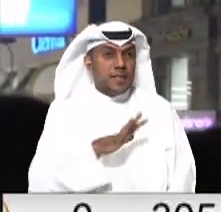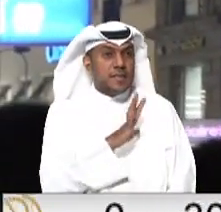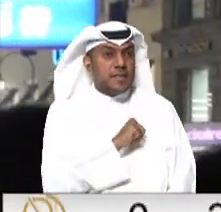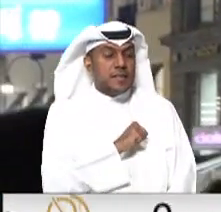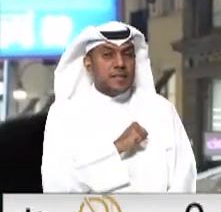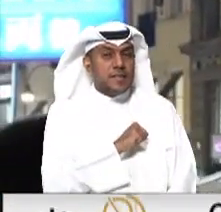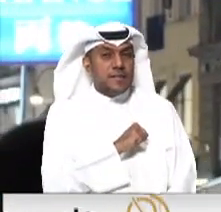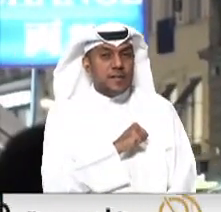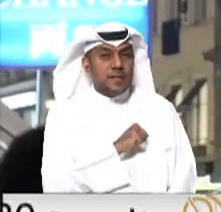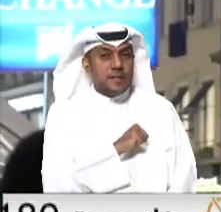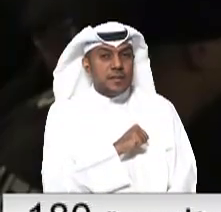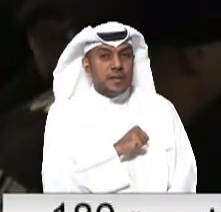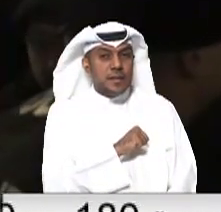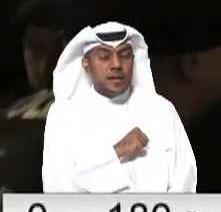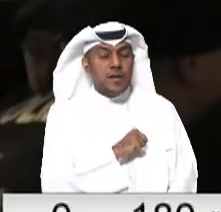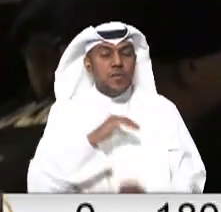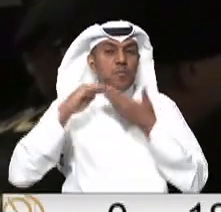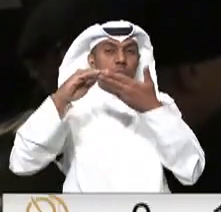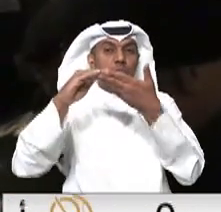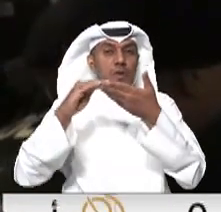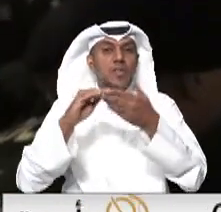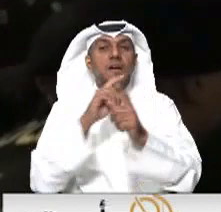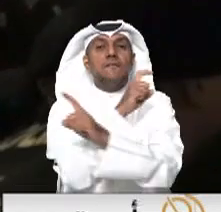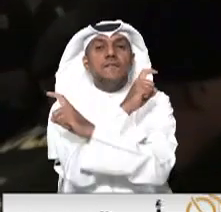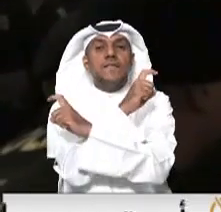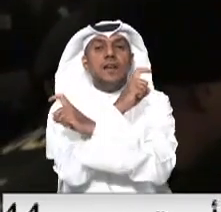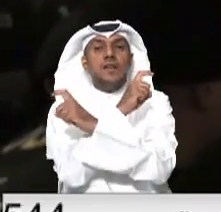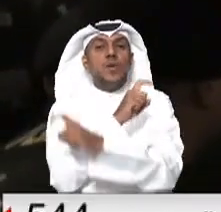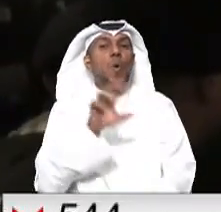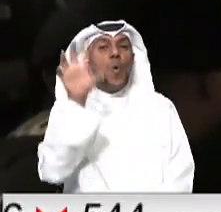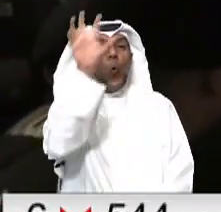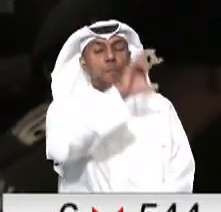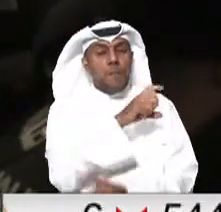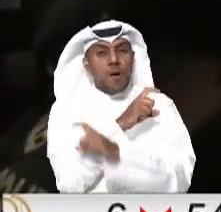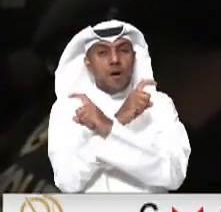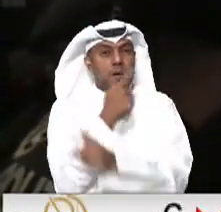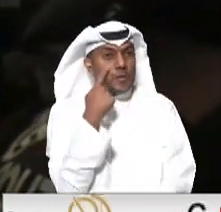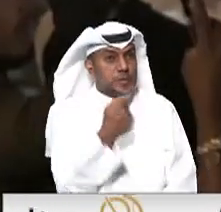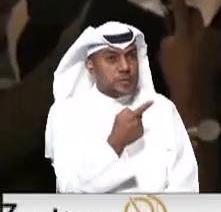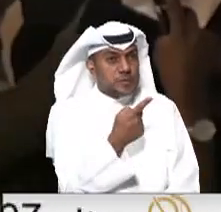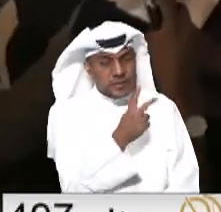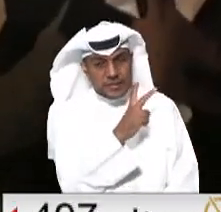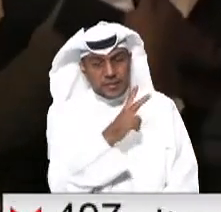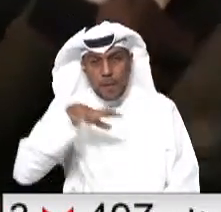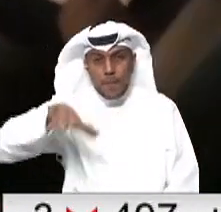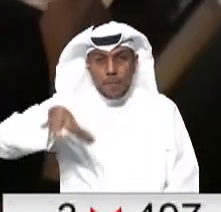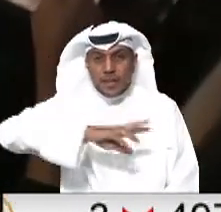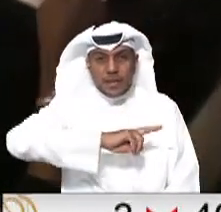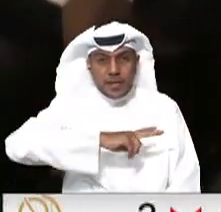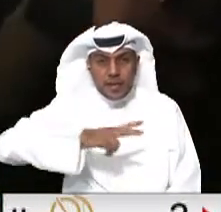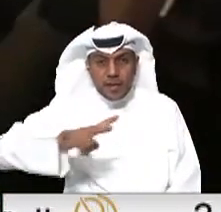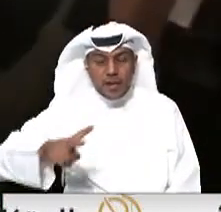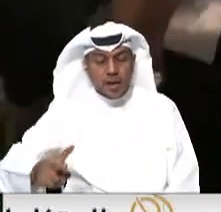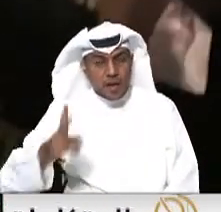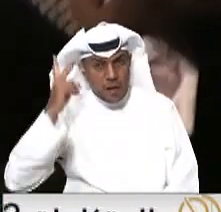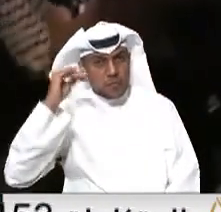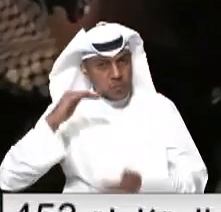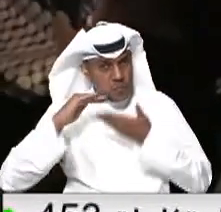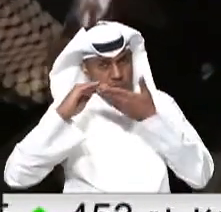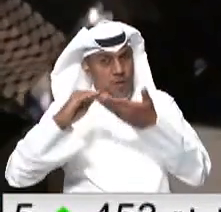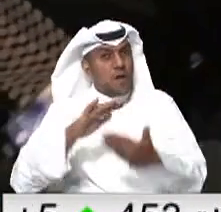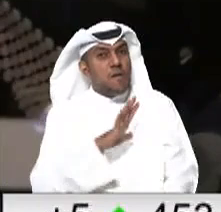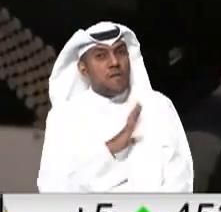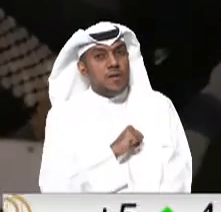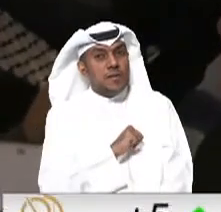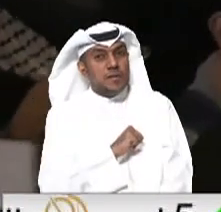في وسط العاصمة النمساوية فيينا، نظم حقوقيون ونشطاء من مختلف الجنسيات وقفة احتجاجية تنديدا